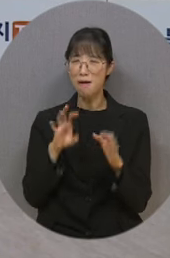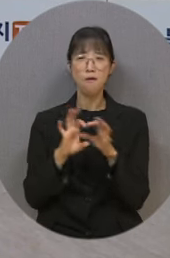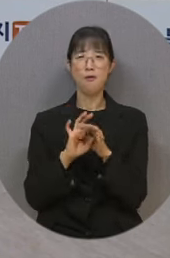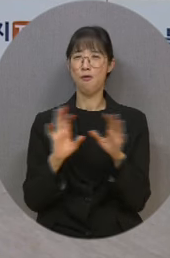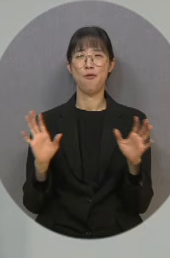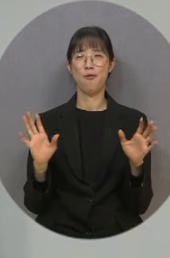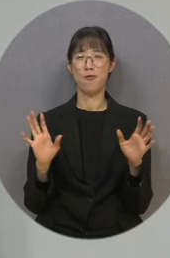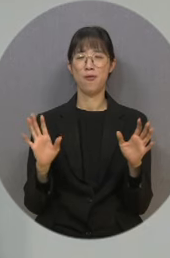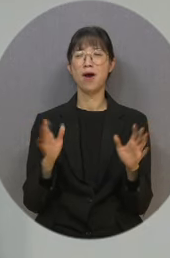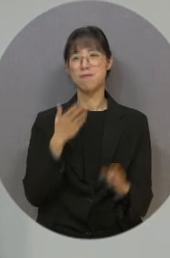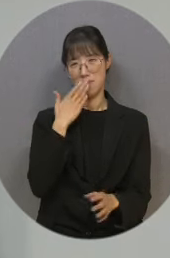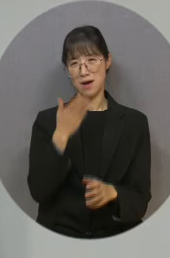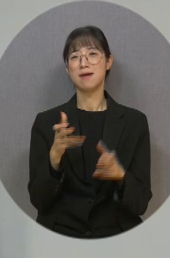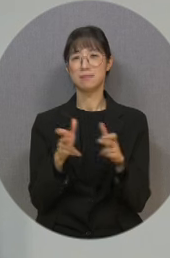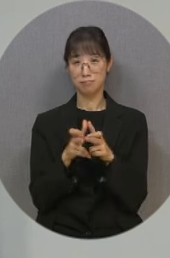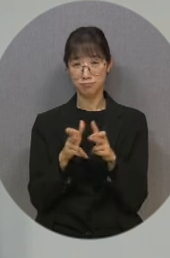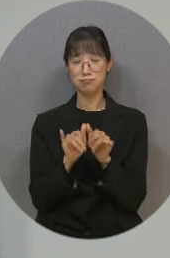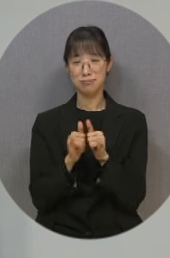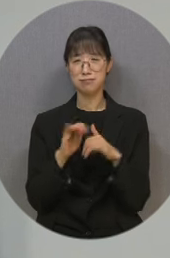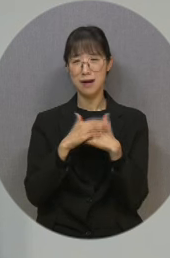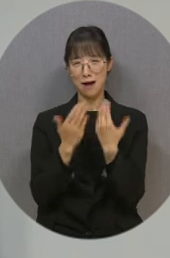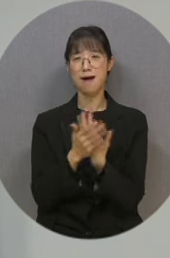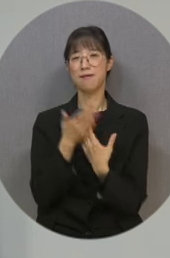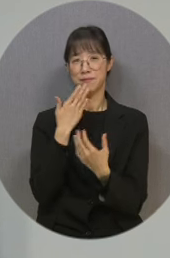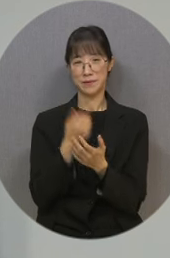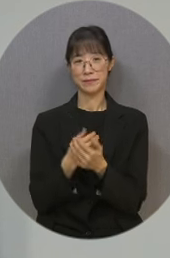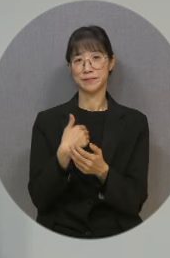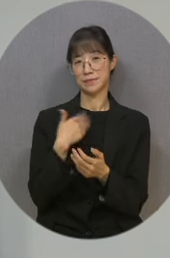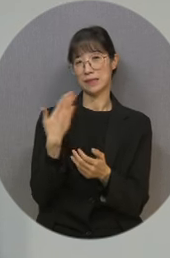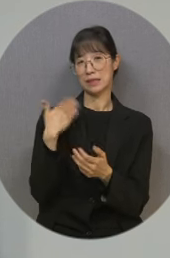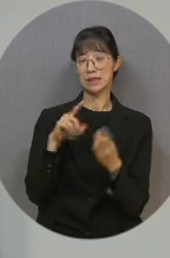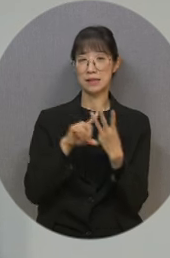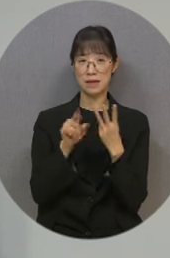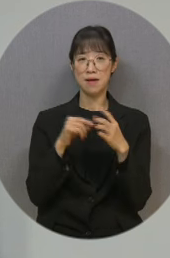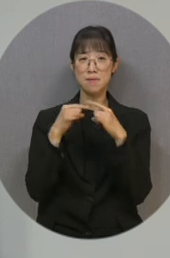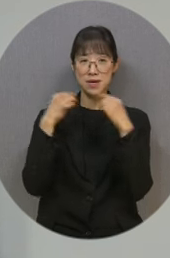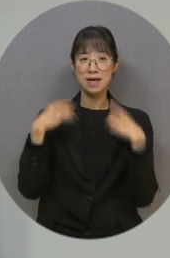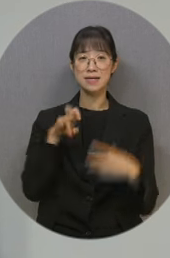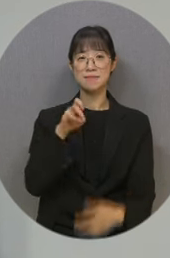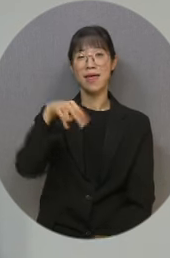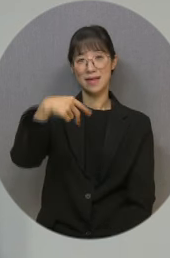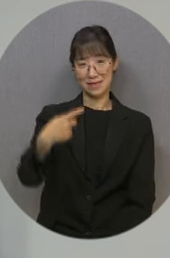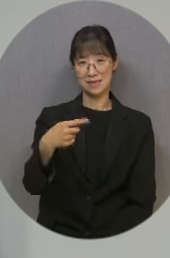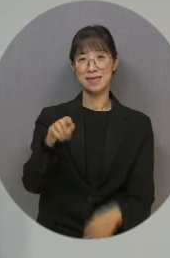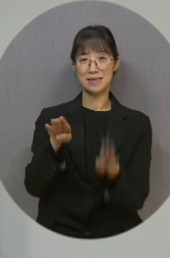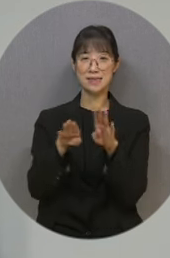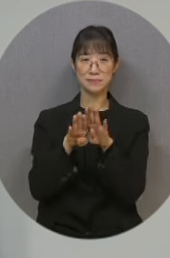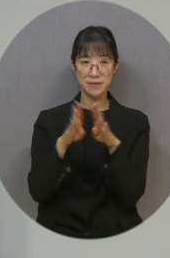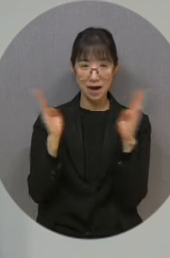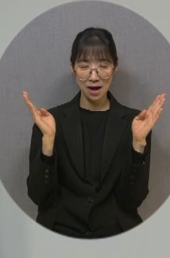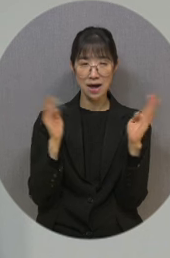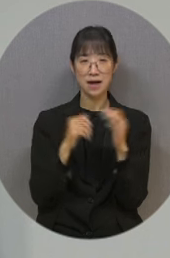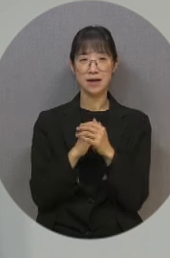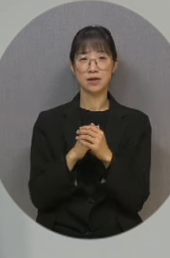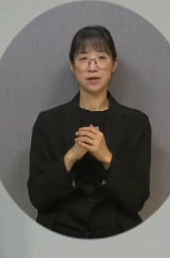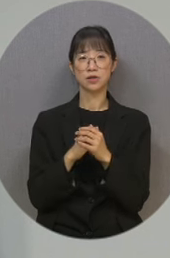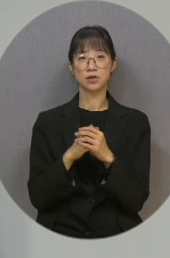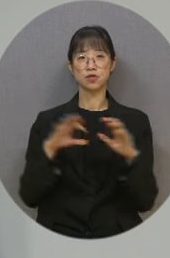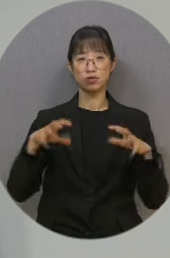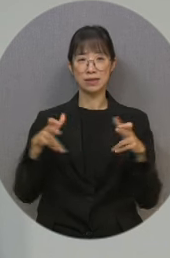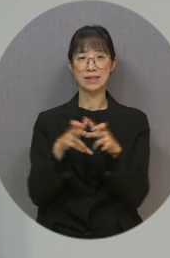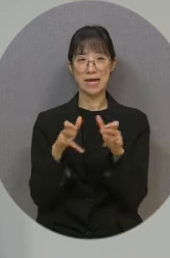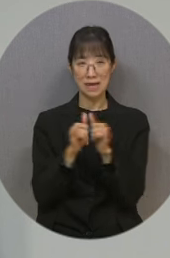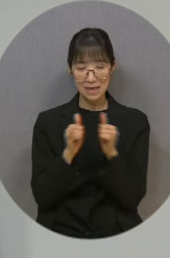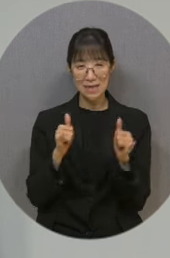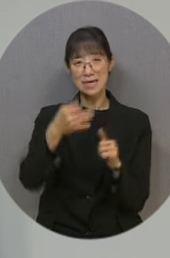없다고 생각합니다 장애인도 마찬가지로 제가 지난 3월에 프랑스 매스에서 개최가 됐던